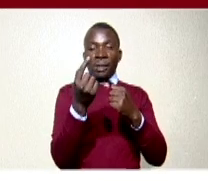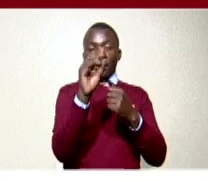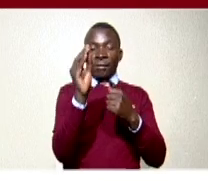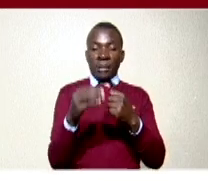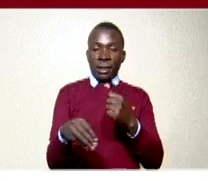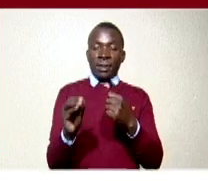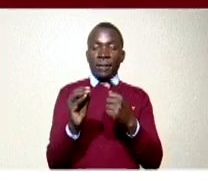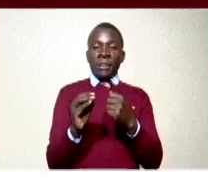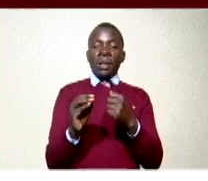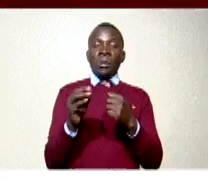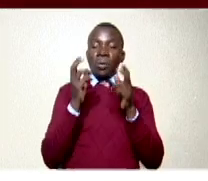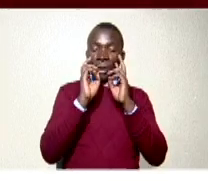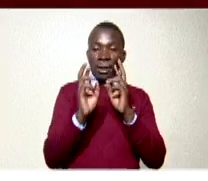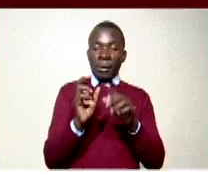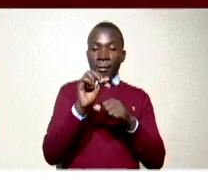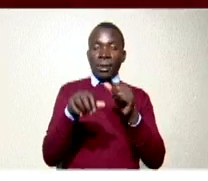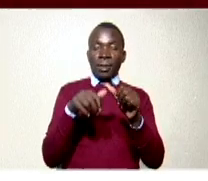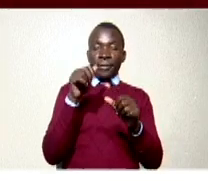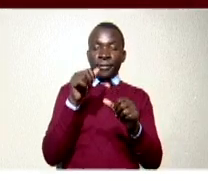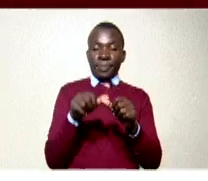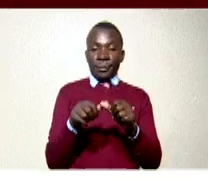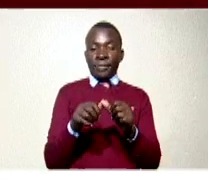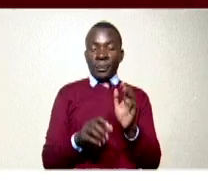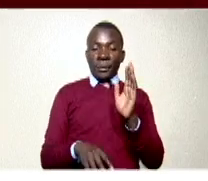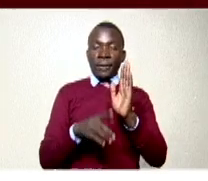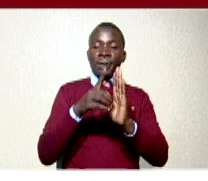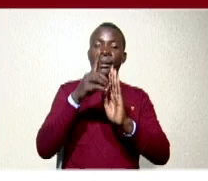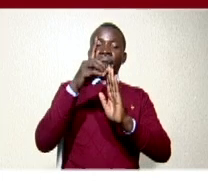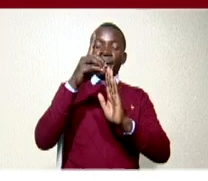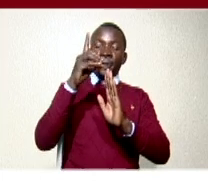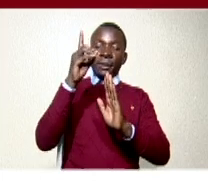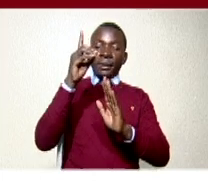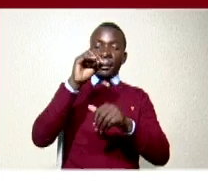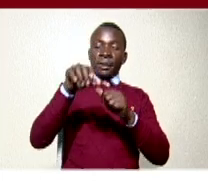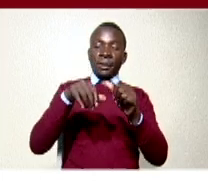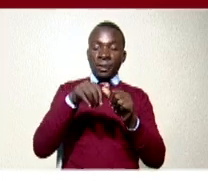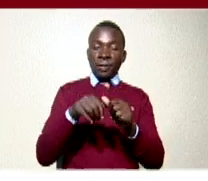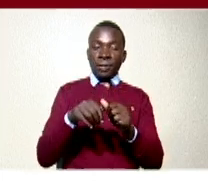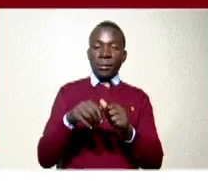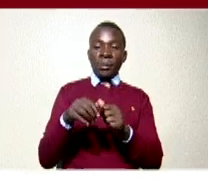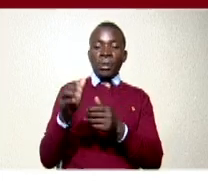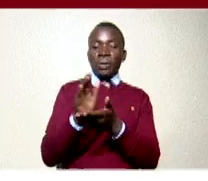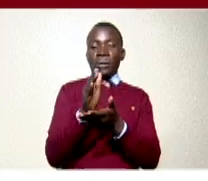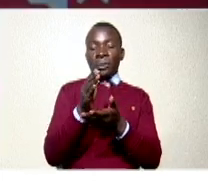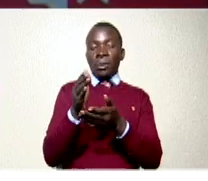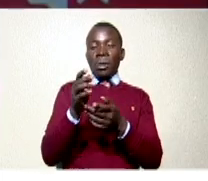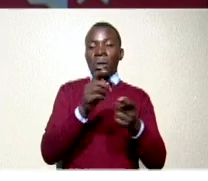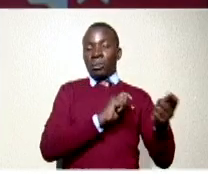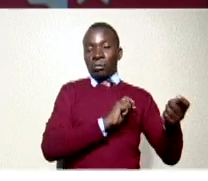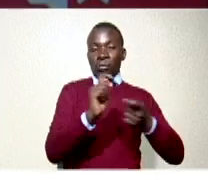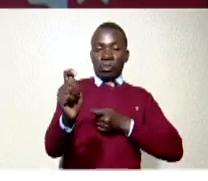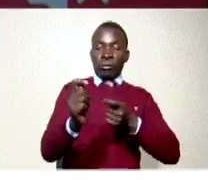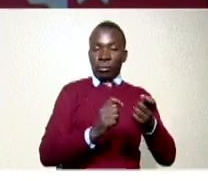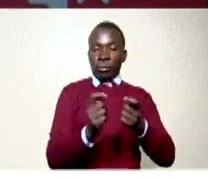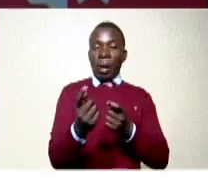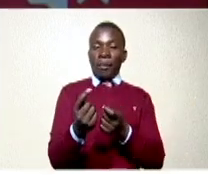18.5%. Turebye mu bijyanye no gutera imbere ku bijyanye no guhererekanya amafaranga hifashishijwe